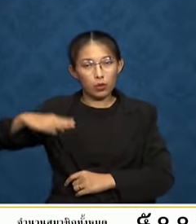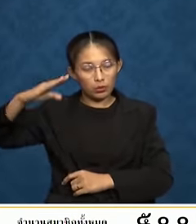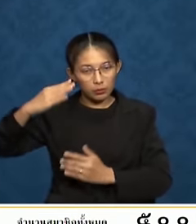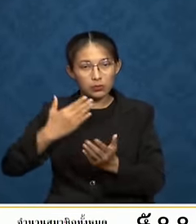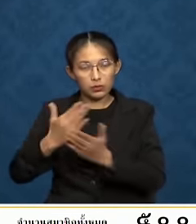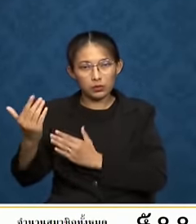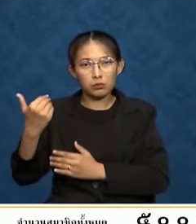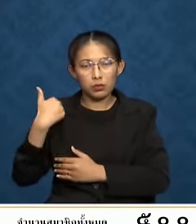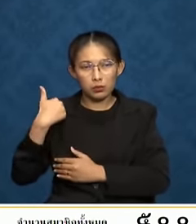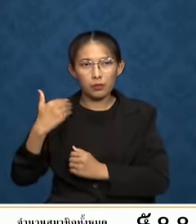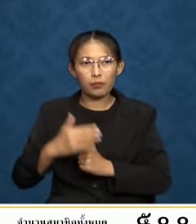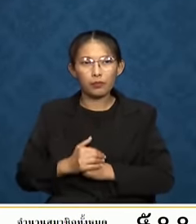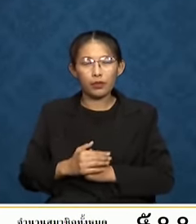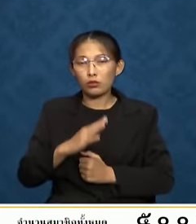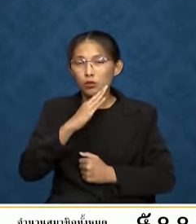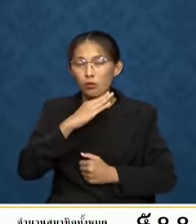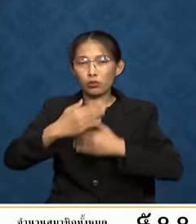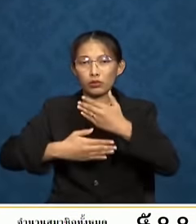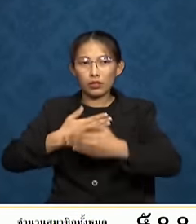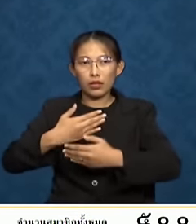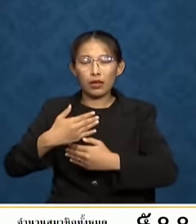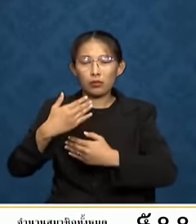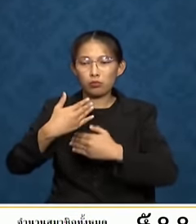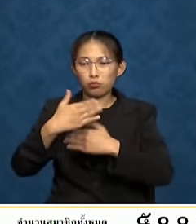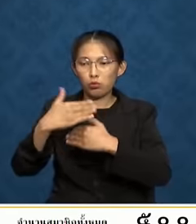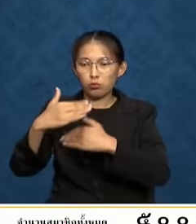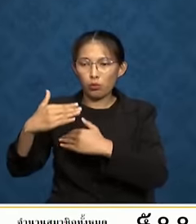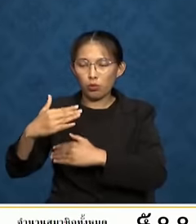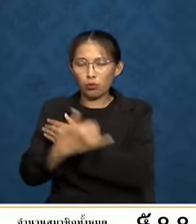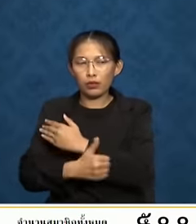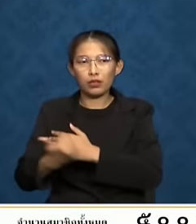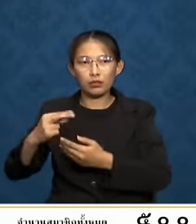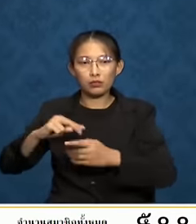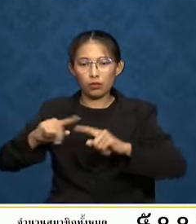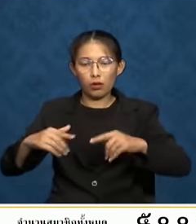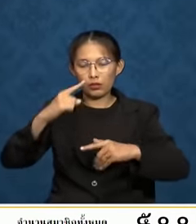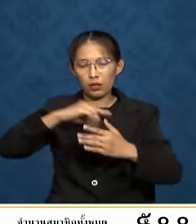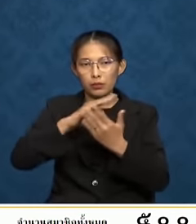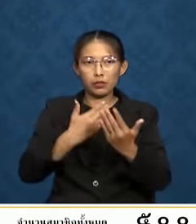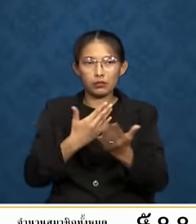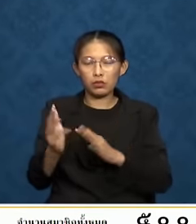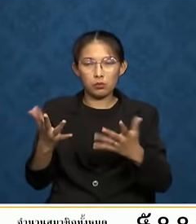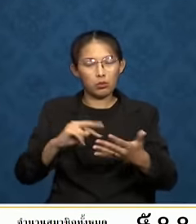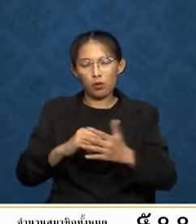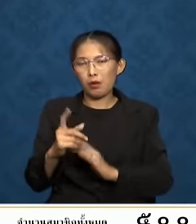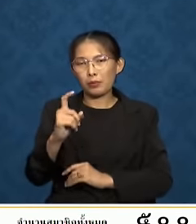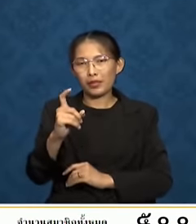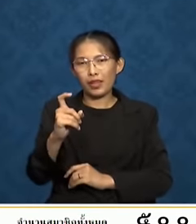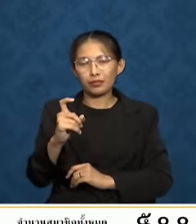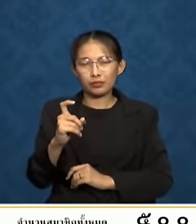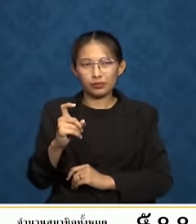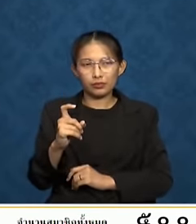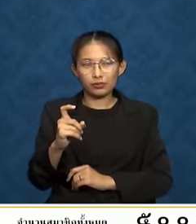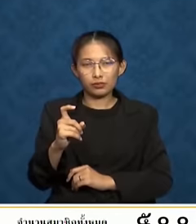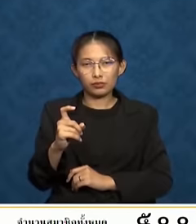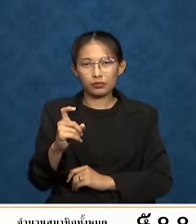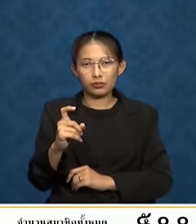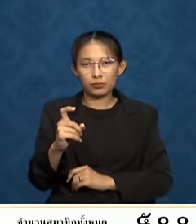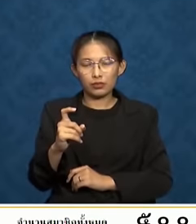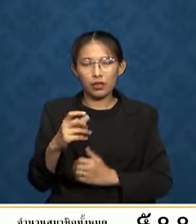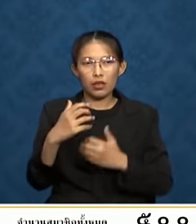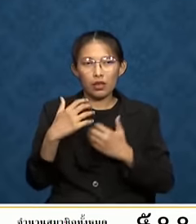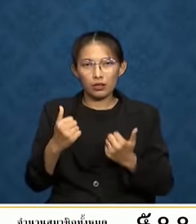มั้ยถ้าขายต่างประเทศตูมๆแล้วกองทัพตัวเองไม่ซื้อนี่มันไม่ได้นะอันนี้ผม